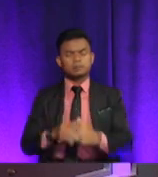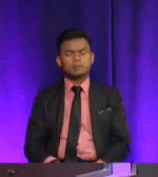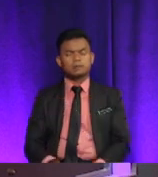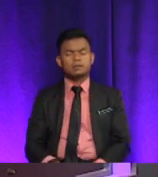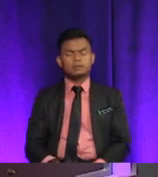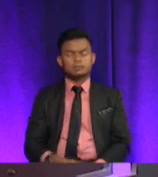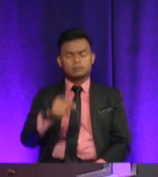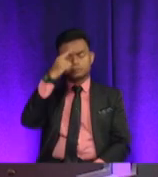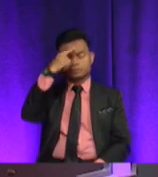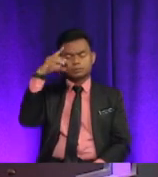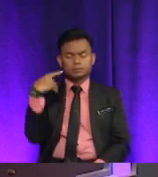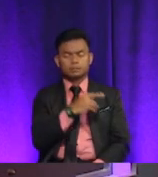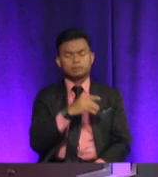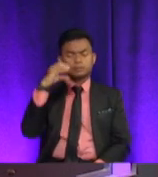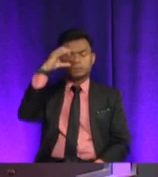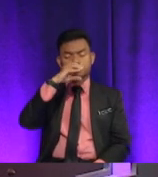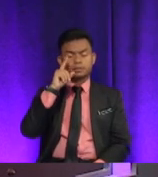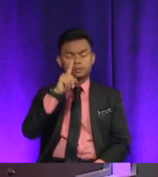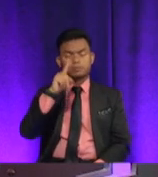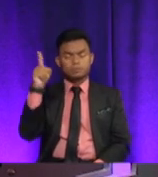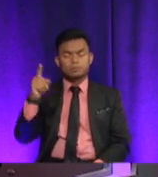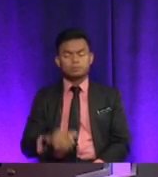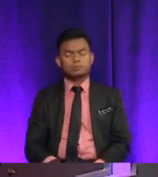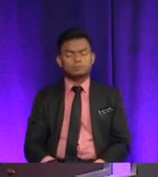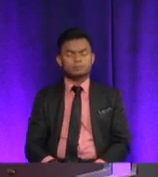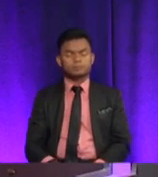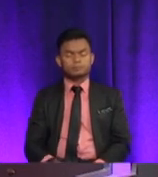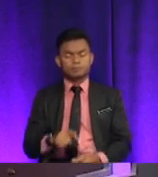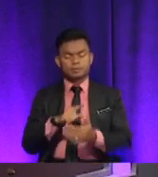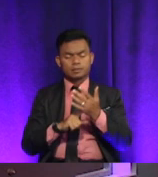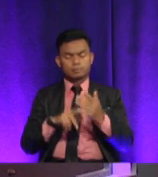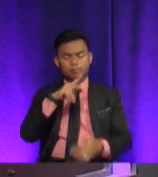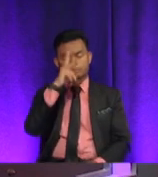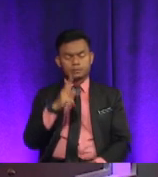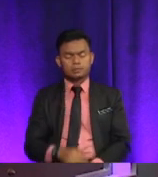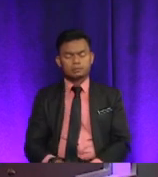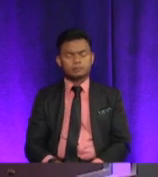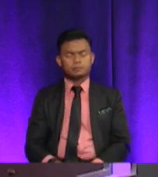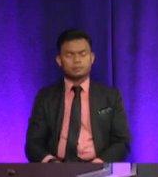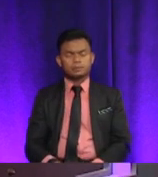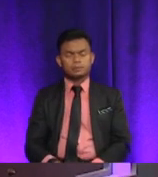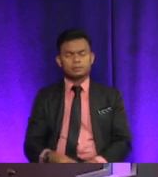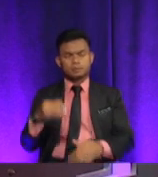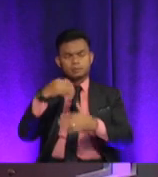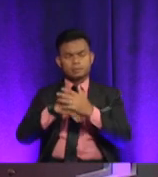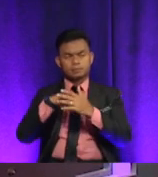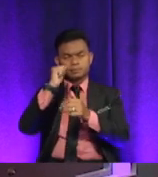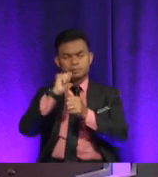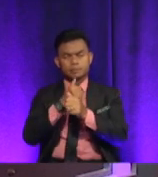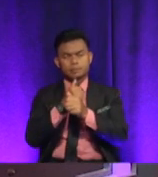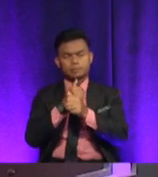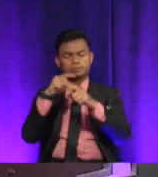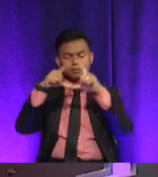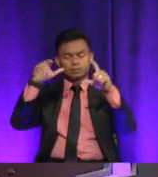persoalan kita kita cari satu-satu Apakah ceritanya kenal pasti apakah kata kunci dalam setiap rangka yang